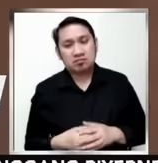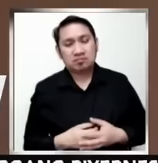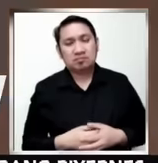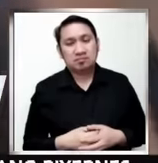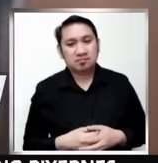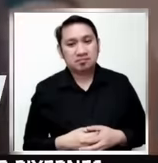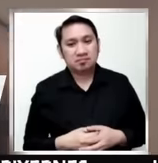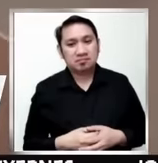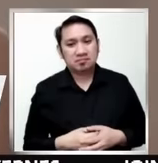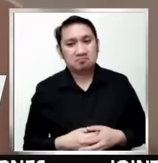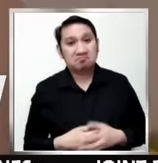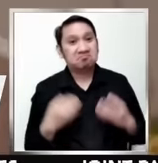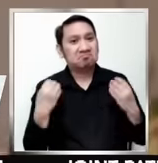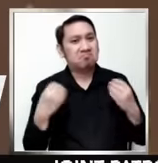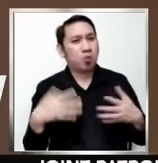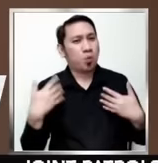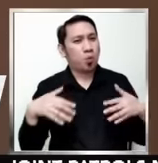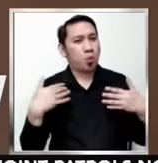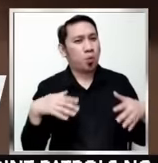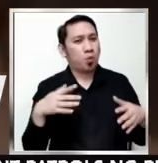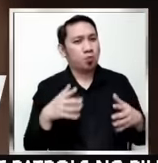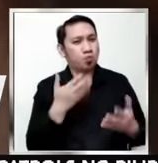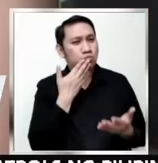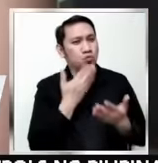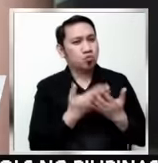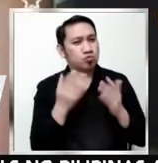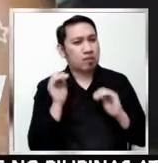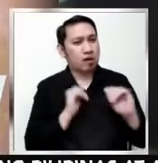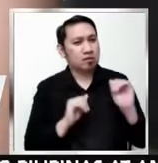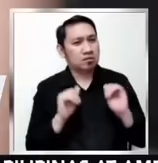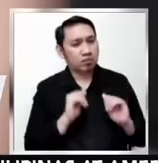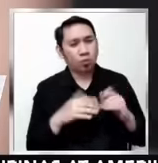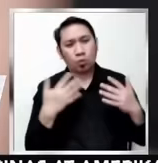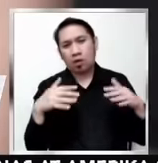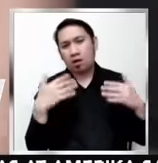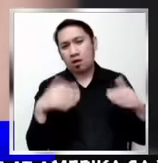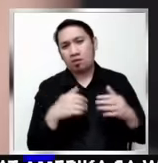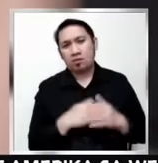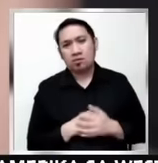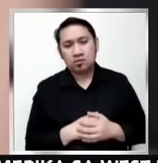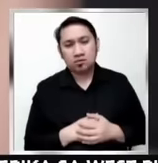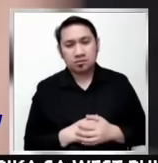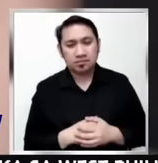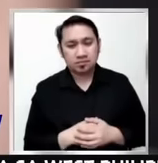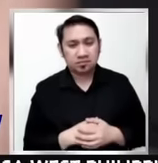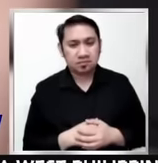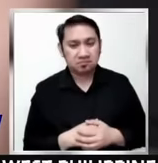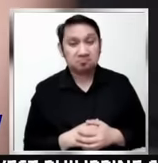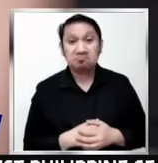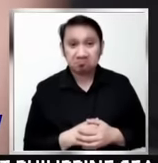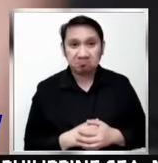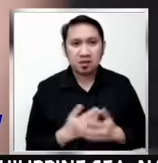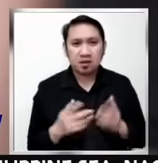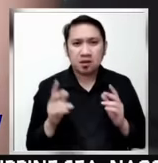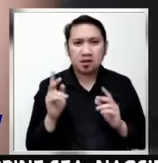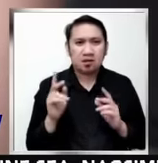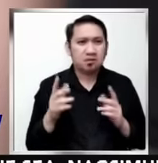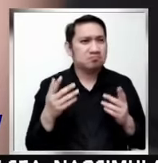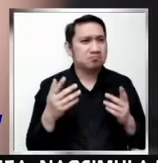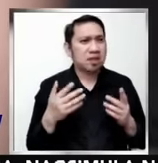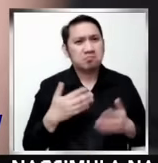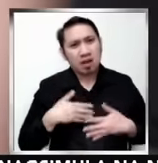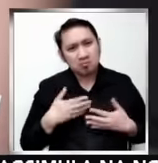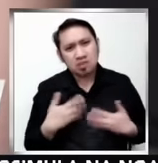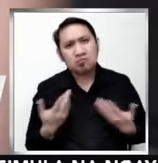Marami ang humanga sa mahusay na pagganap ni Herlene. Ang saya po ng pagtanggap po sa akin din ng Black Rider tsaka ng